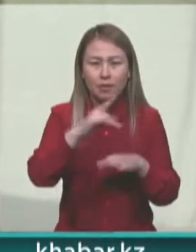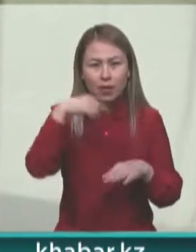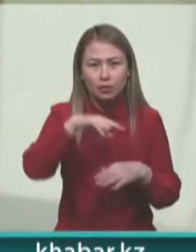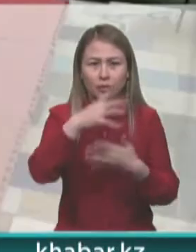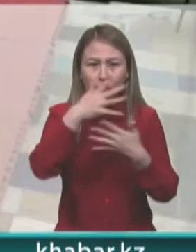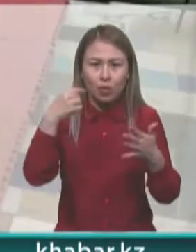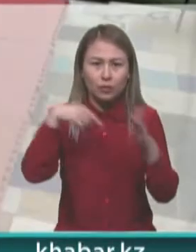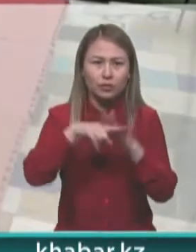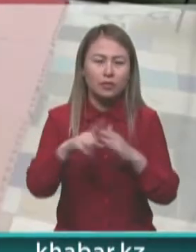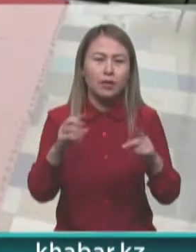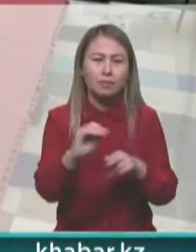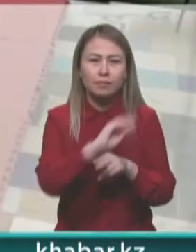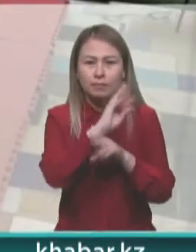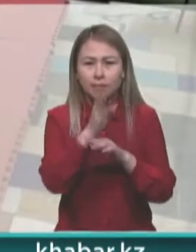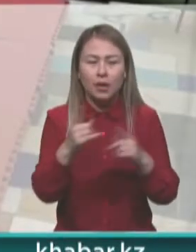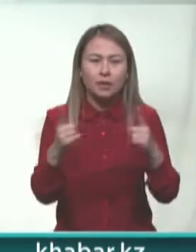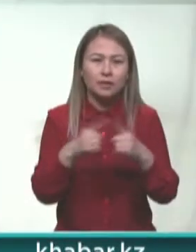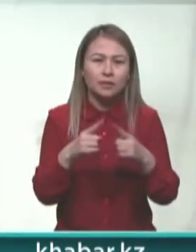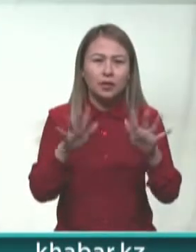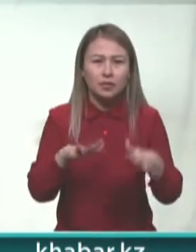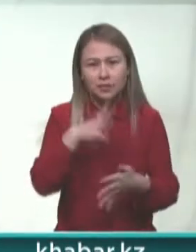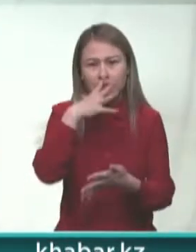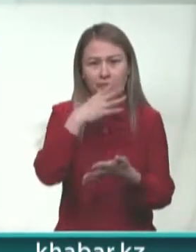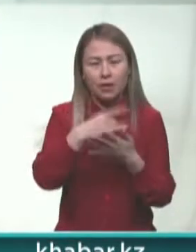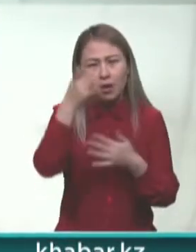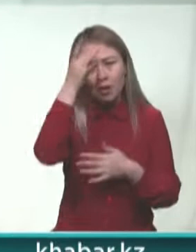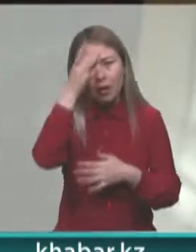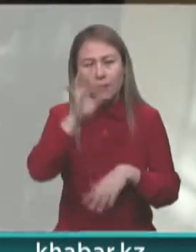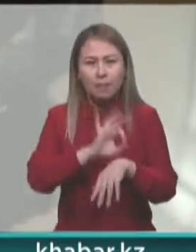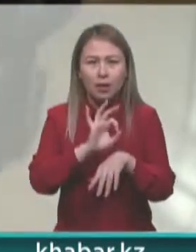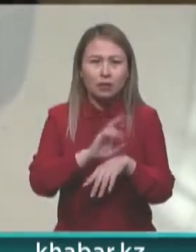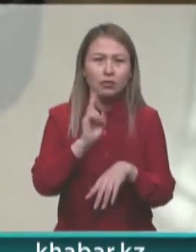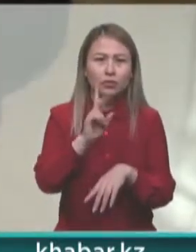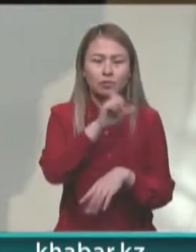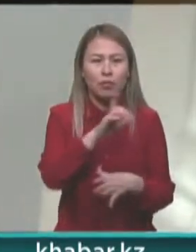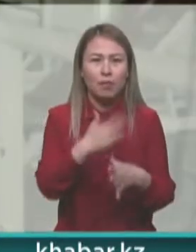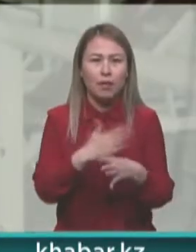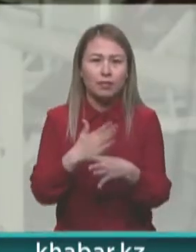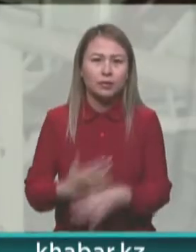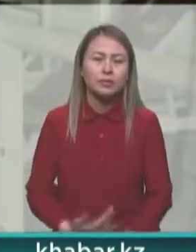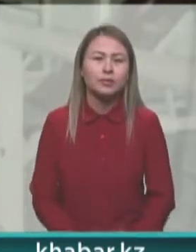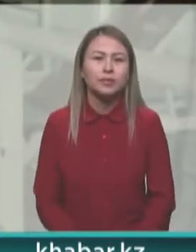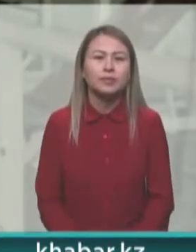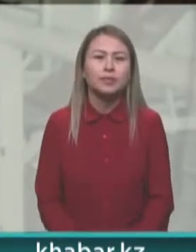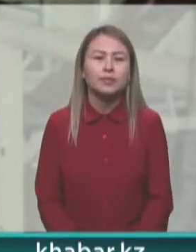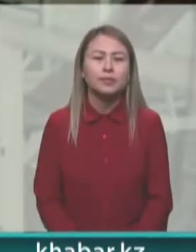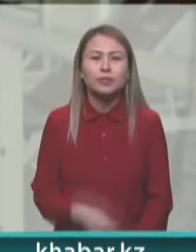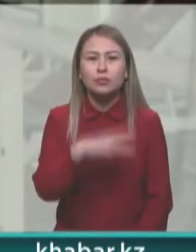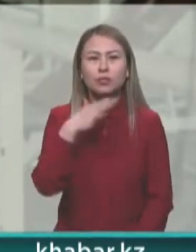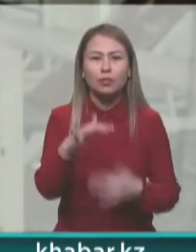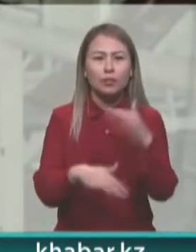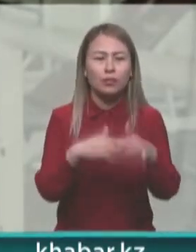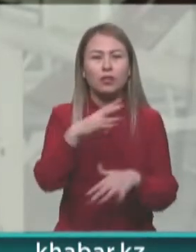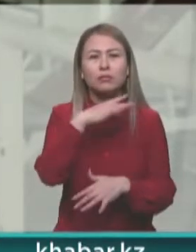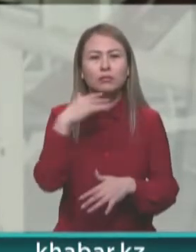үйдің жертөлесін жабдықтапты. Басты мақсаты басы ауырып балтыры сыздаған жандарға көмек көрсету. Көбінесі келгенде жасқа келген